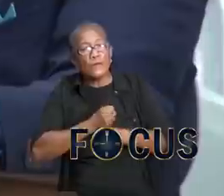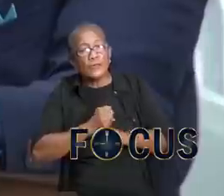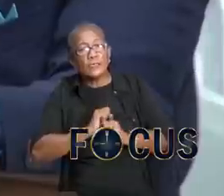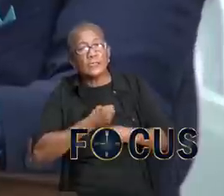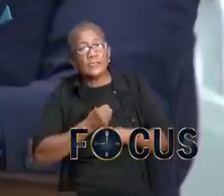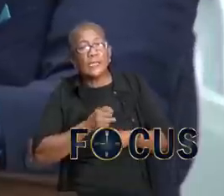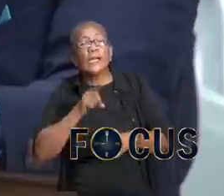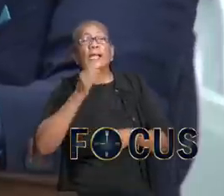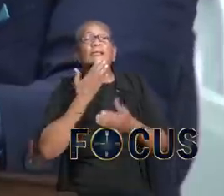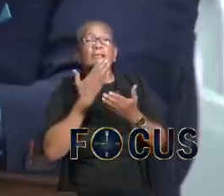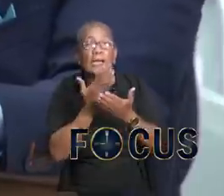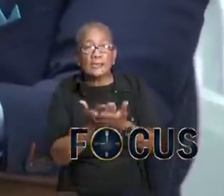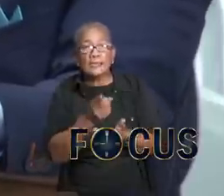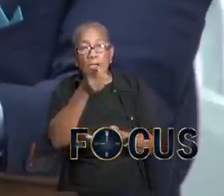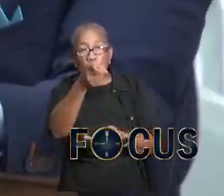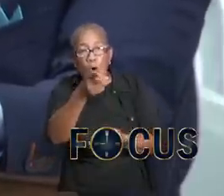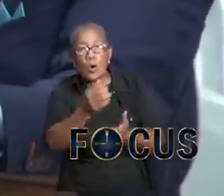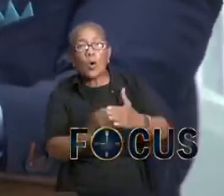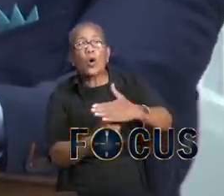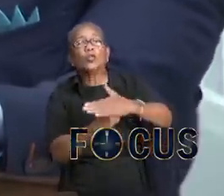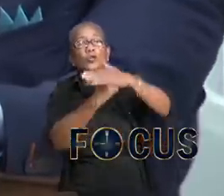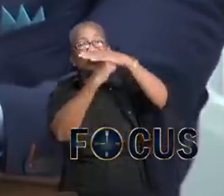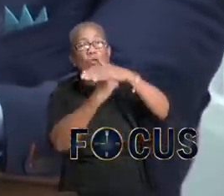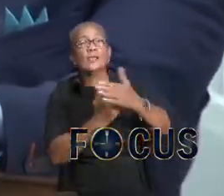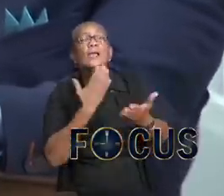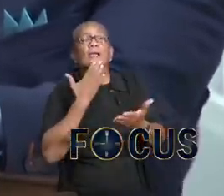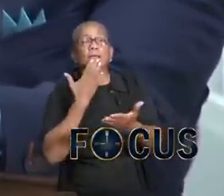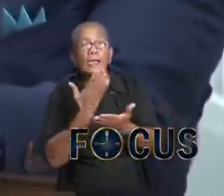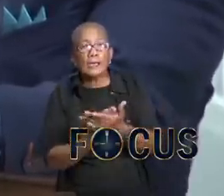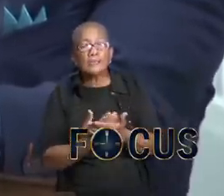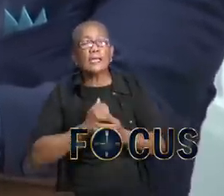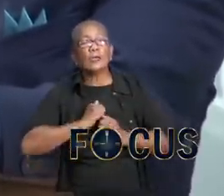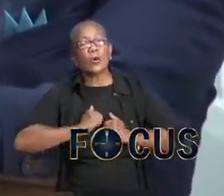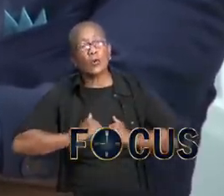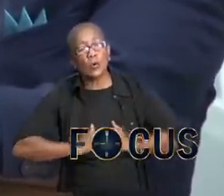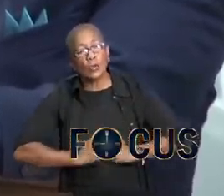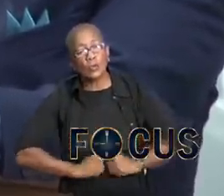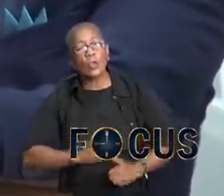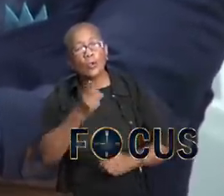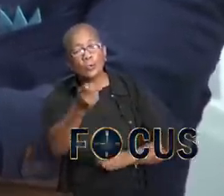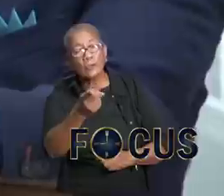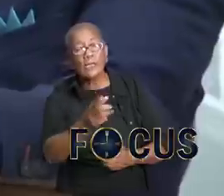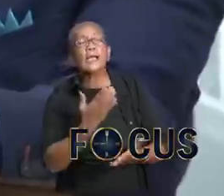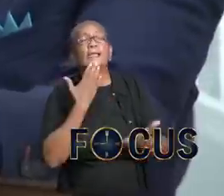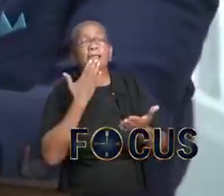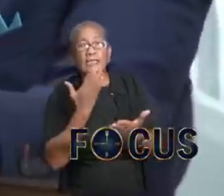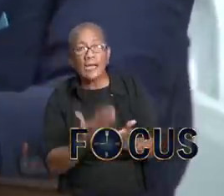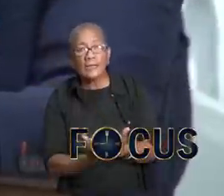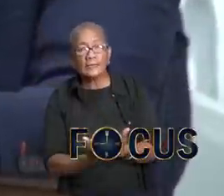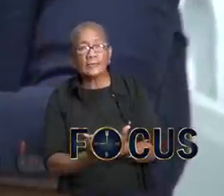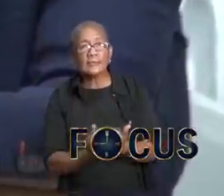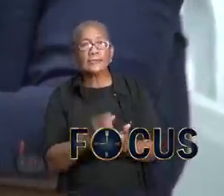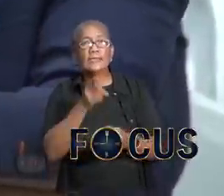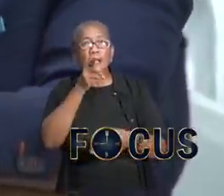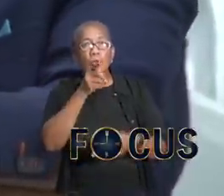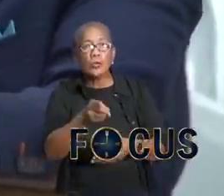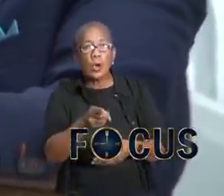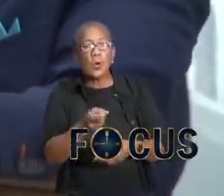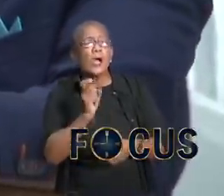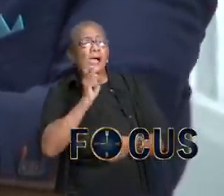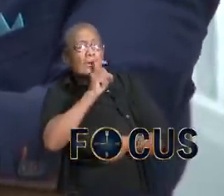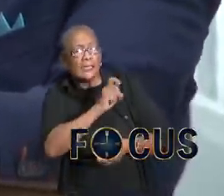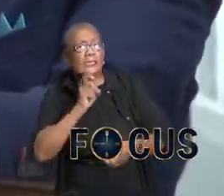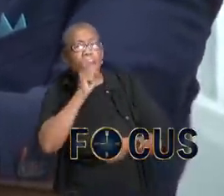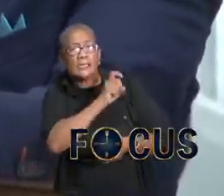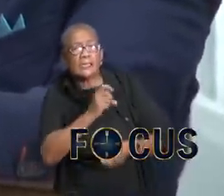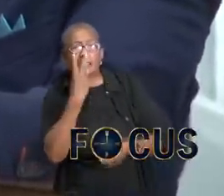Dankzij uw ondersteuning. Dankzij uw geduld. Dankzij uw kritische